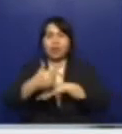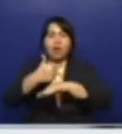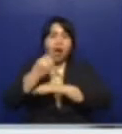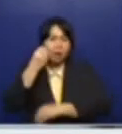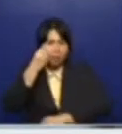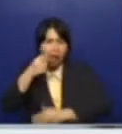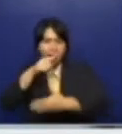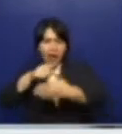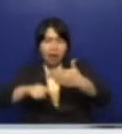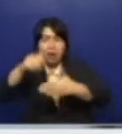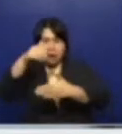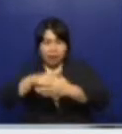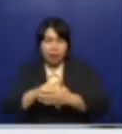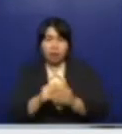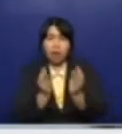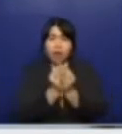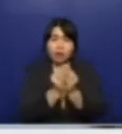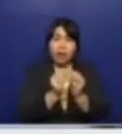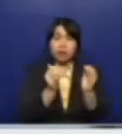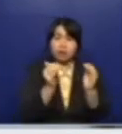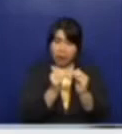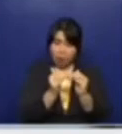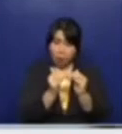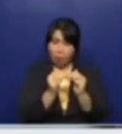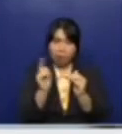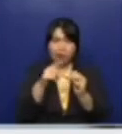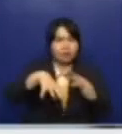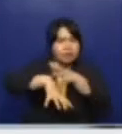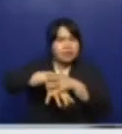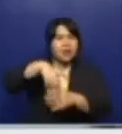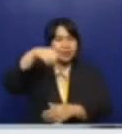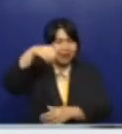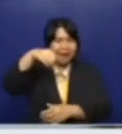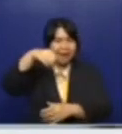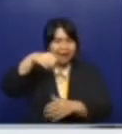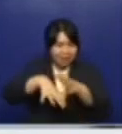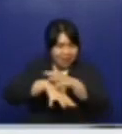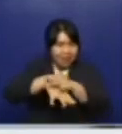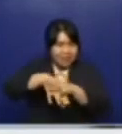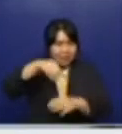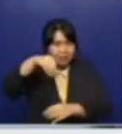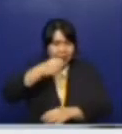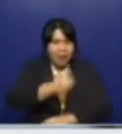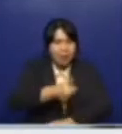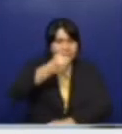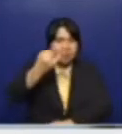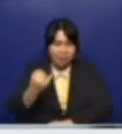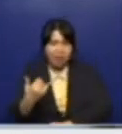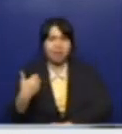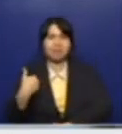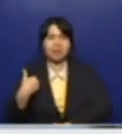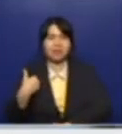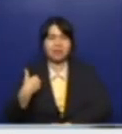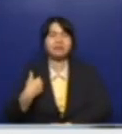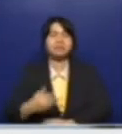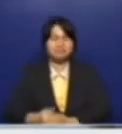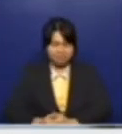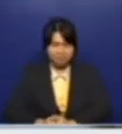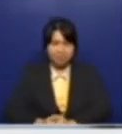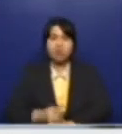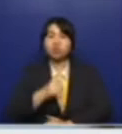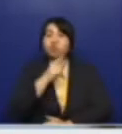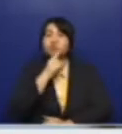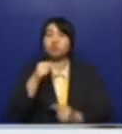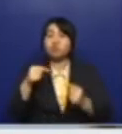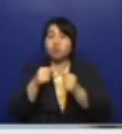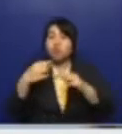วคะแนนเท่ากันเนี่ยต้องจับฉลากครับท่านประธานเพราะฉะนั้นการต่อสู้ใน